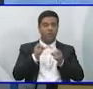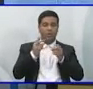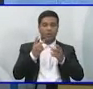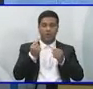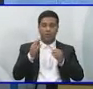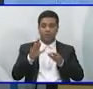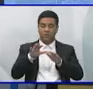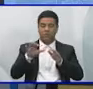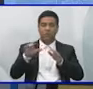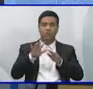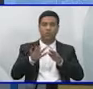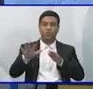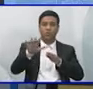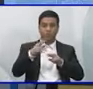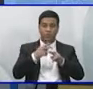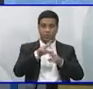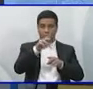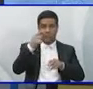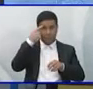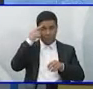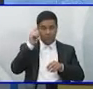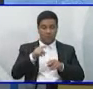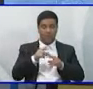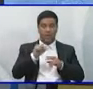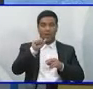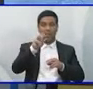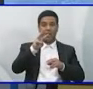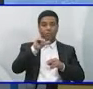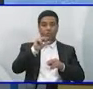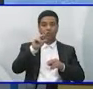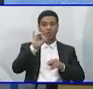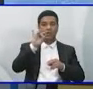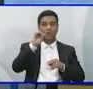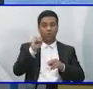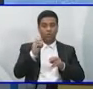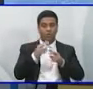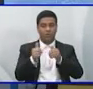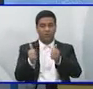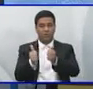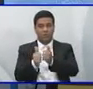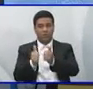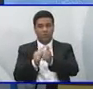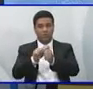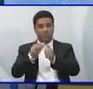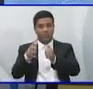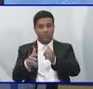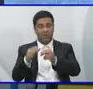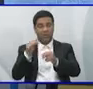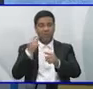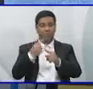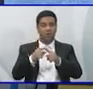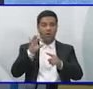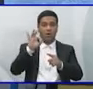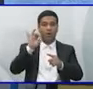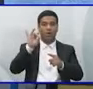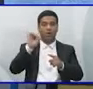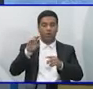ularning qayerda joylashganligini bilamiz, ya'ni Amdaryo quyi oqimi va Orol dengizi